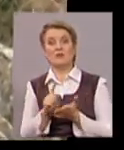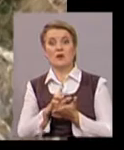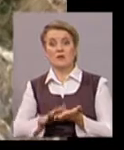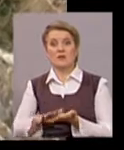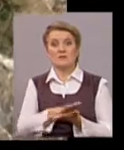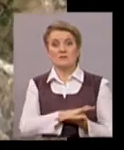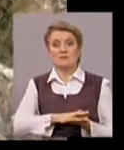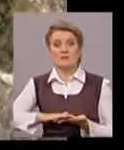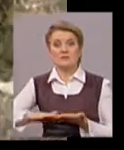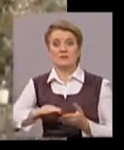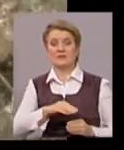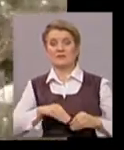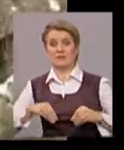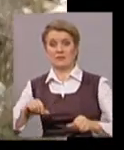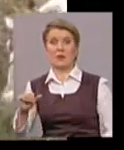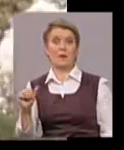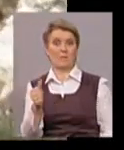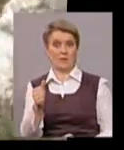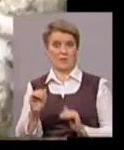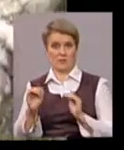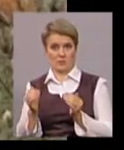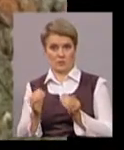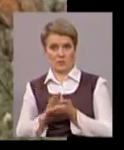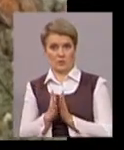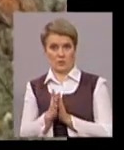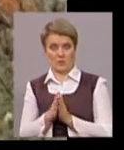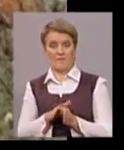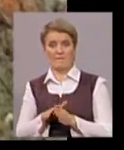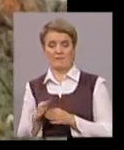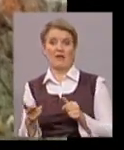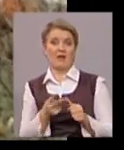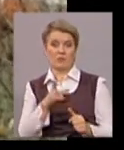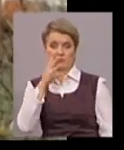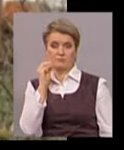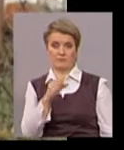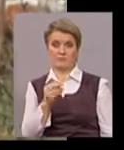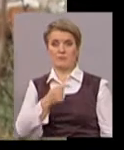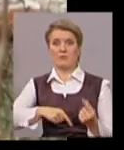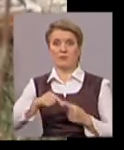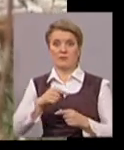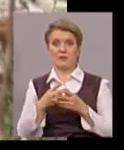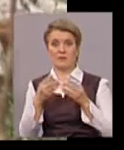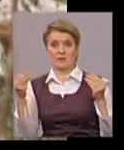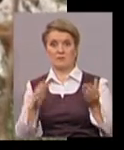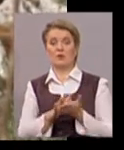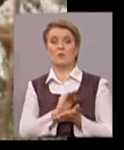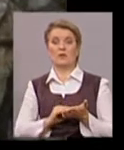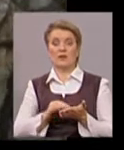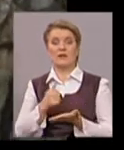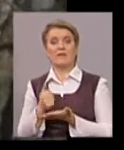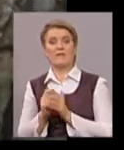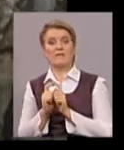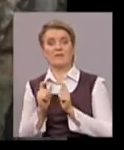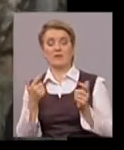рекультивувати землі. Перший пункт угоди виконаний, а решта домовленостей проігноровані. Підприємці зникли. Із журналістами керівник